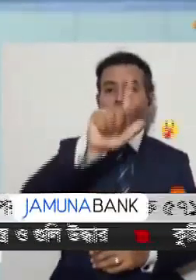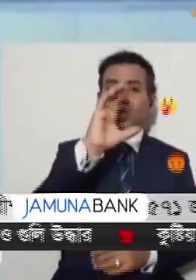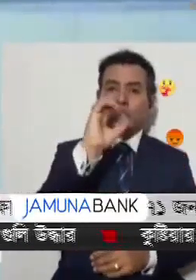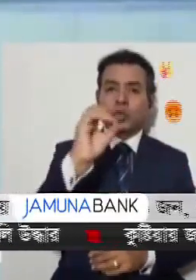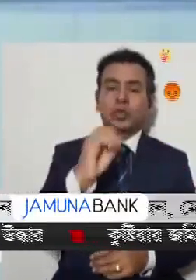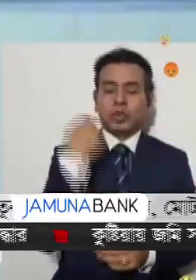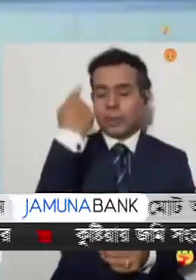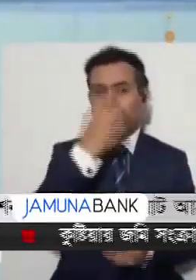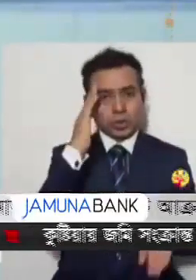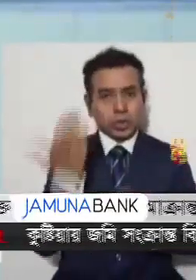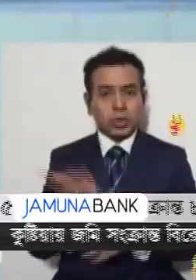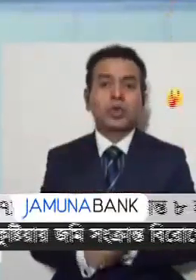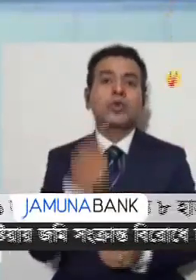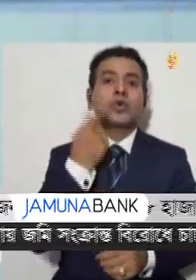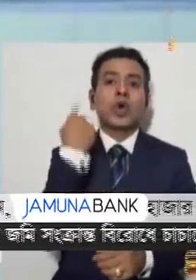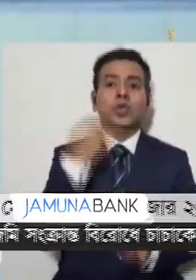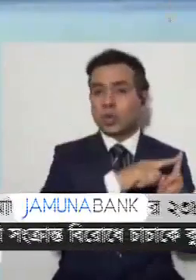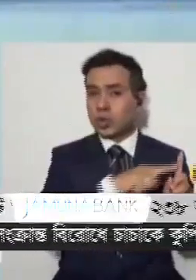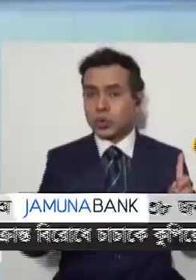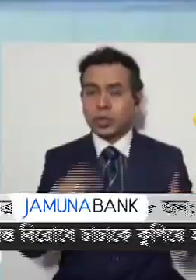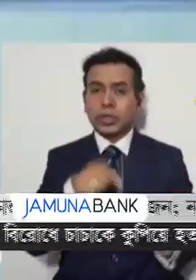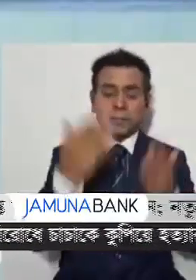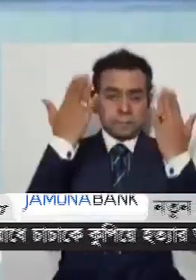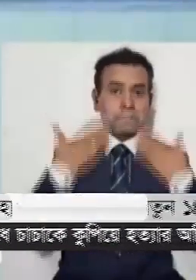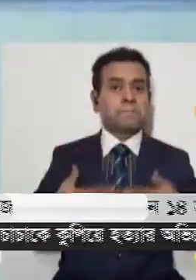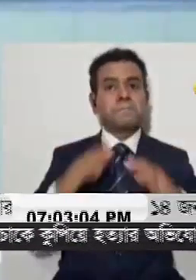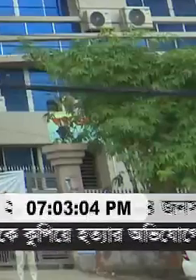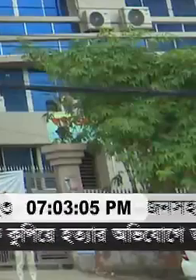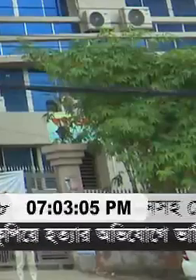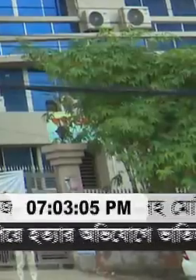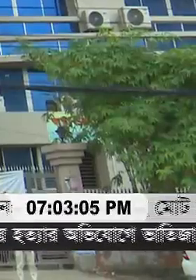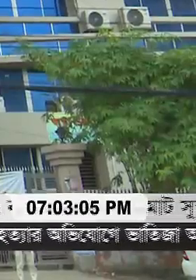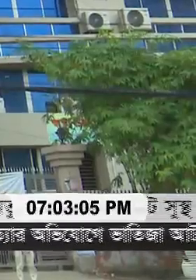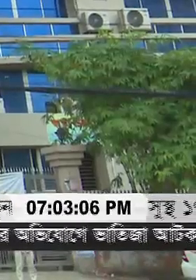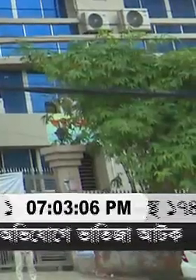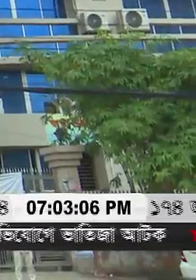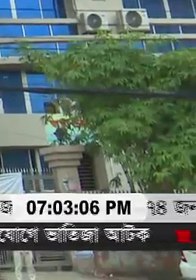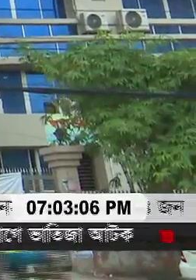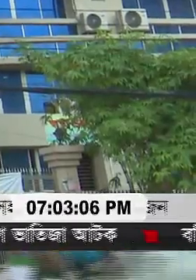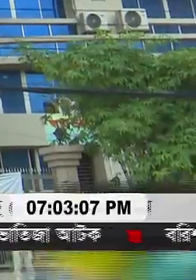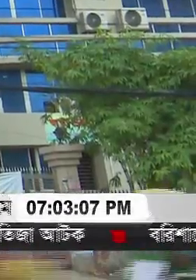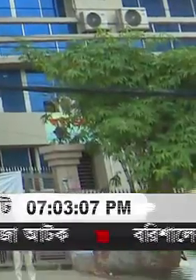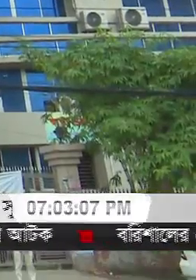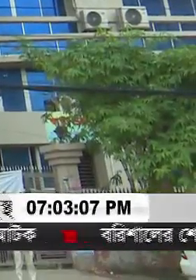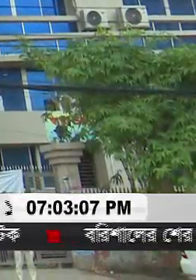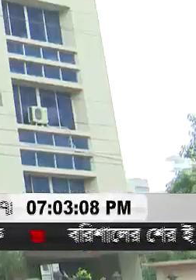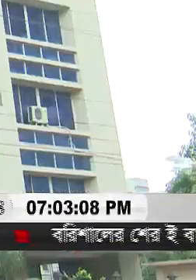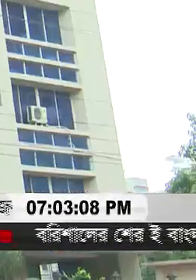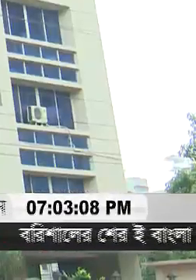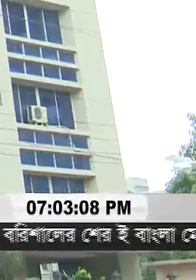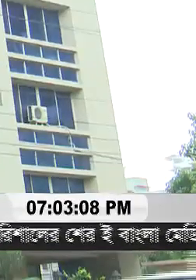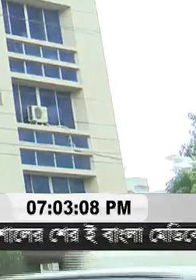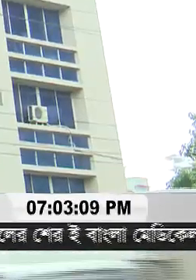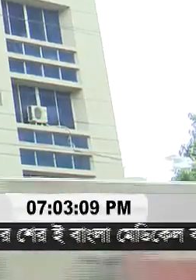হয়েছেন 14 জন এবং এ পর্যন্ত সুস্থ 174 জন করোনায় আক্রান্ত ব্যক্তিদের প্রতি মানবিক আচরণ করার